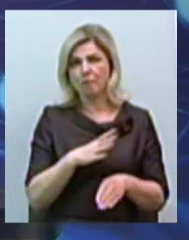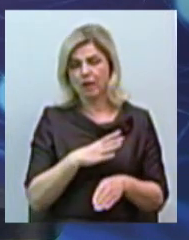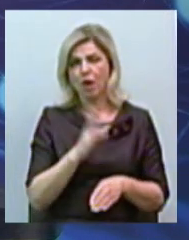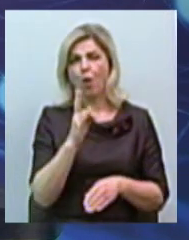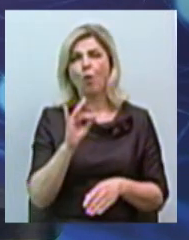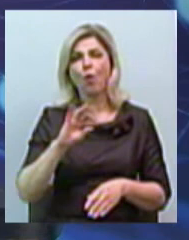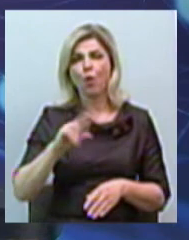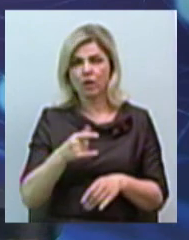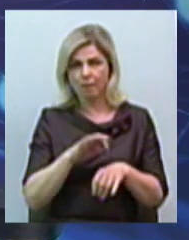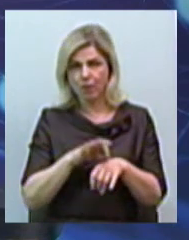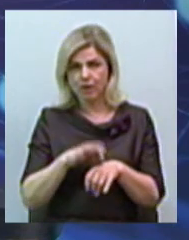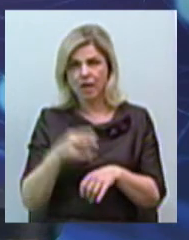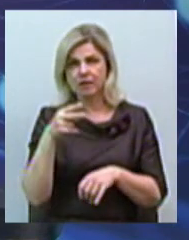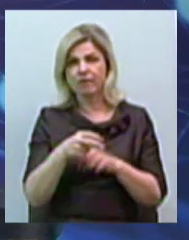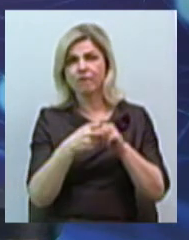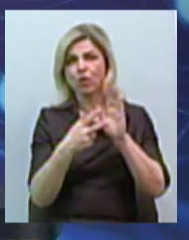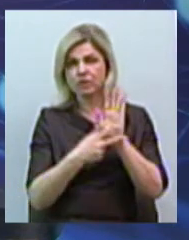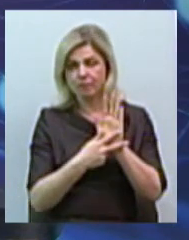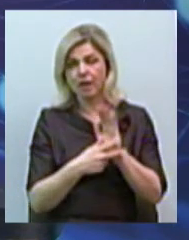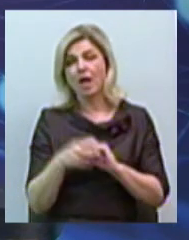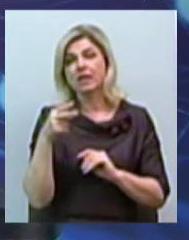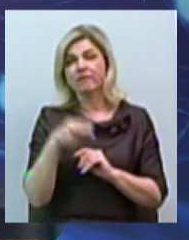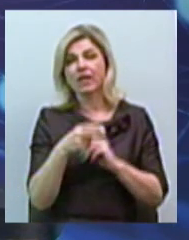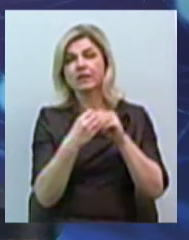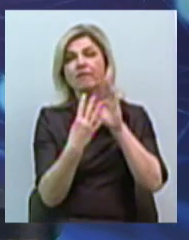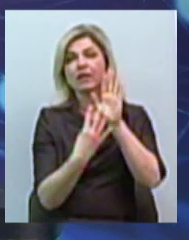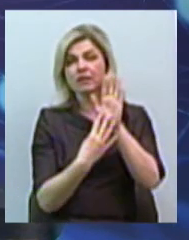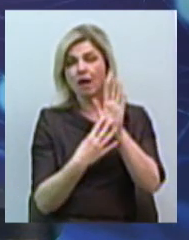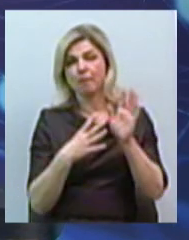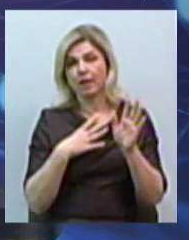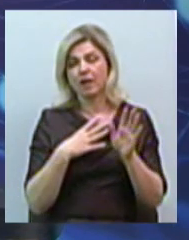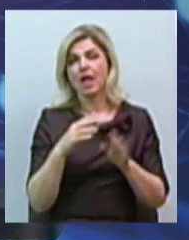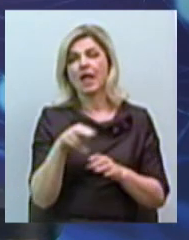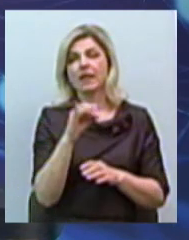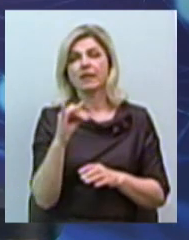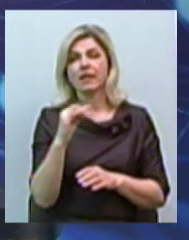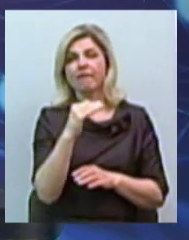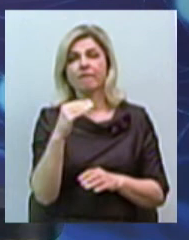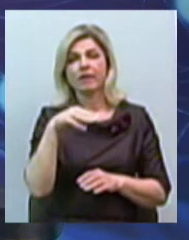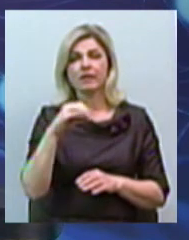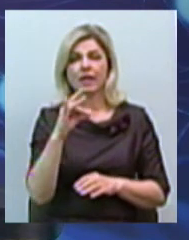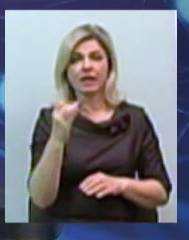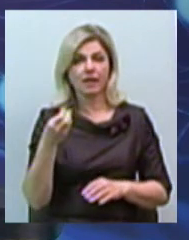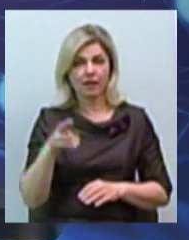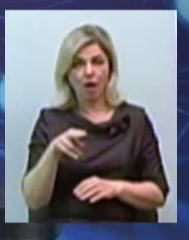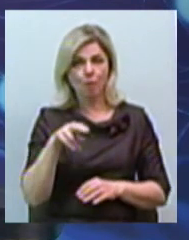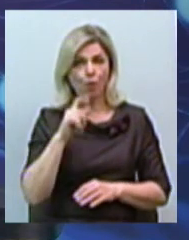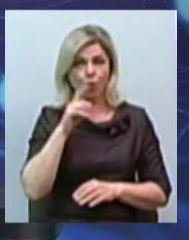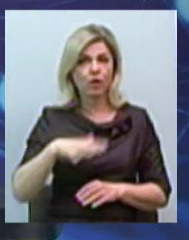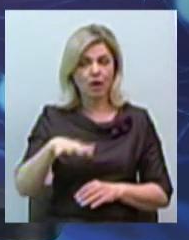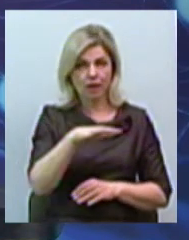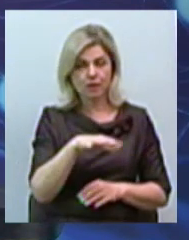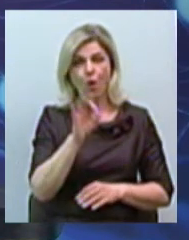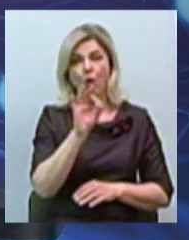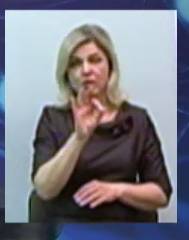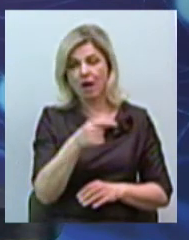році. У 2019 році була нестабільна і з дифтерією по Україні. Протягом